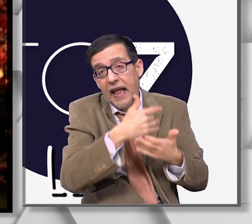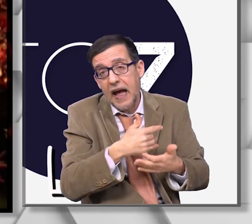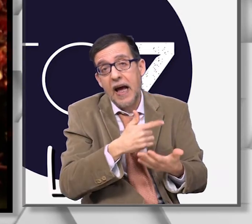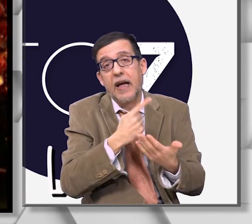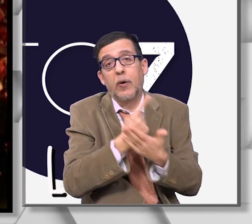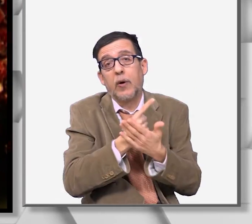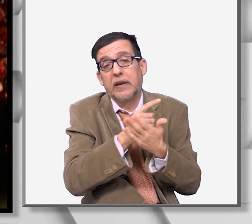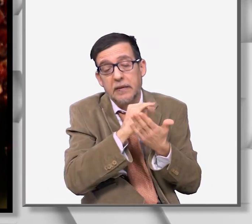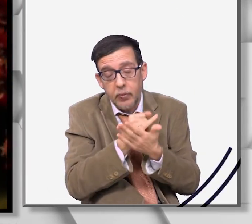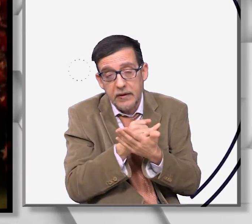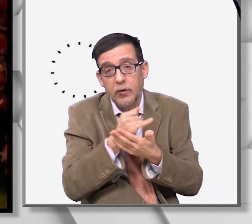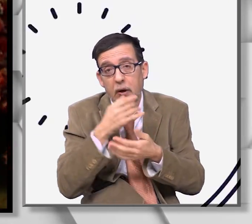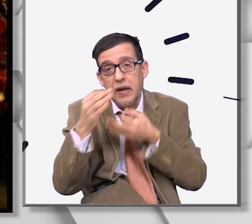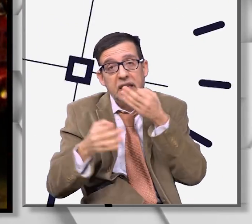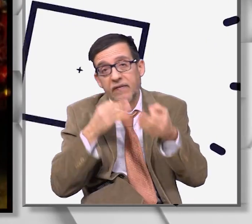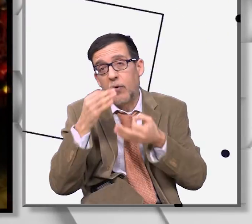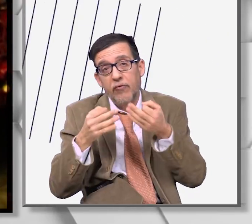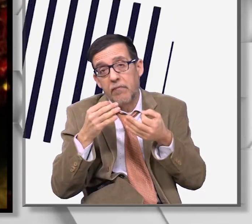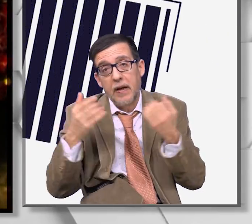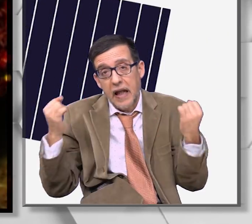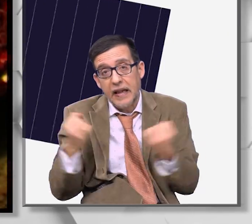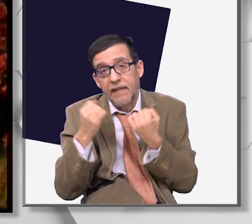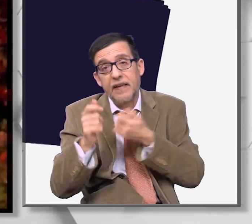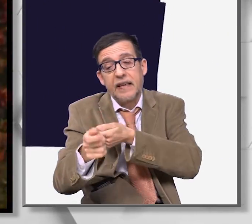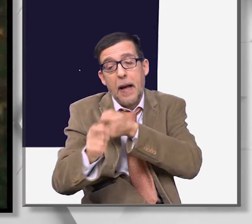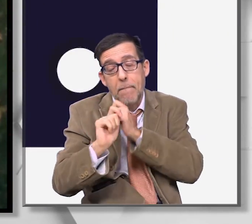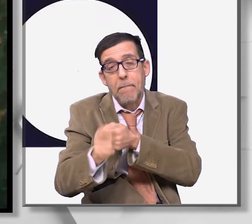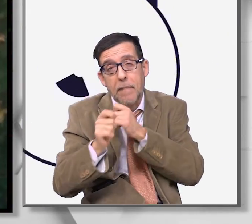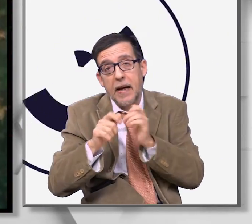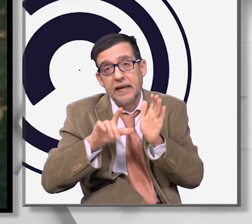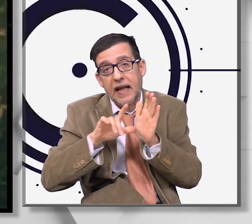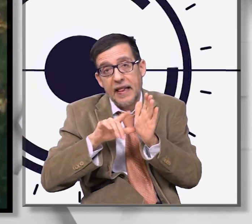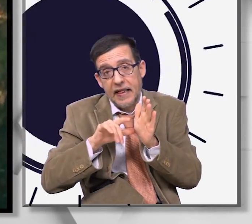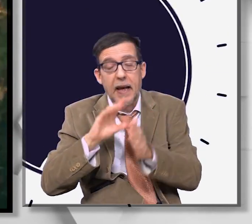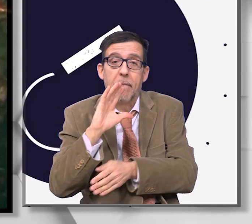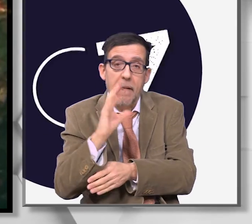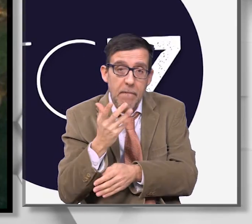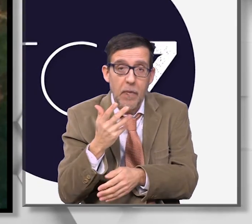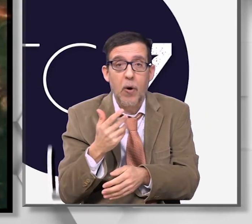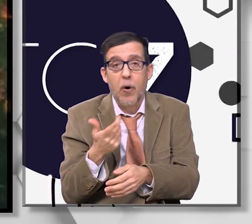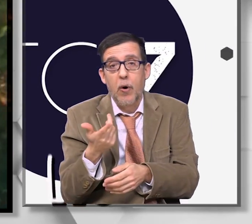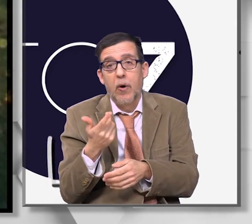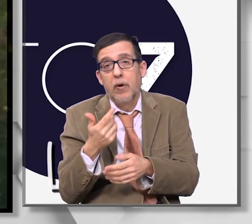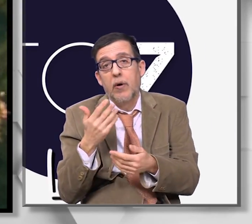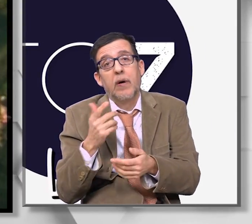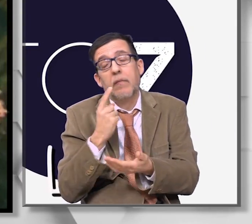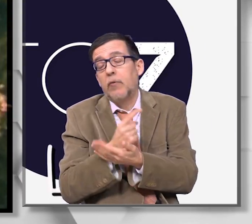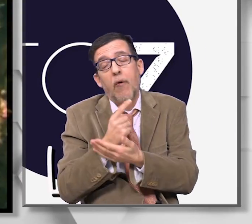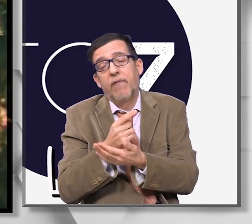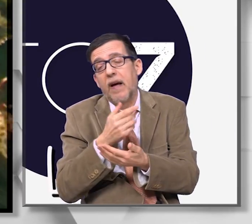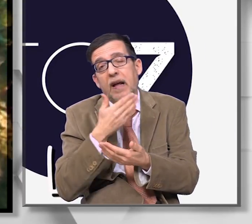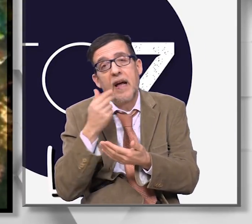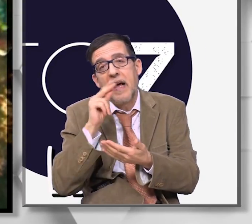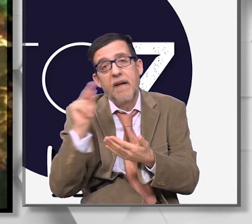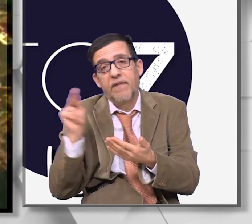per lo svolgimento dell'attività di pesca al corallo nei tempi e nei modi corretti è dettata da dover scongiurare il rischio